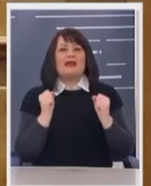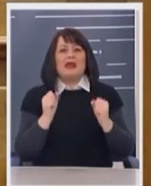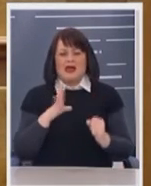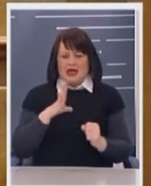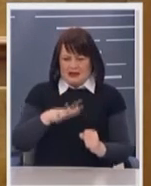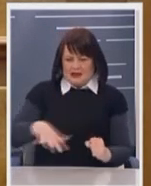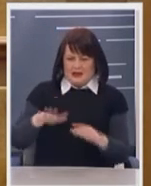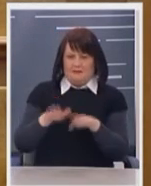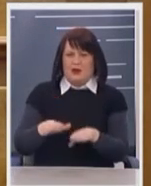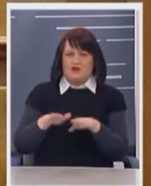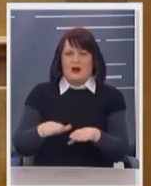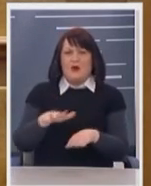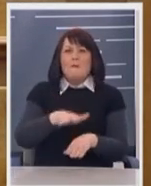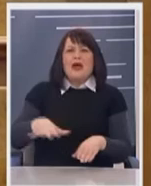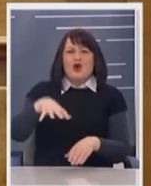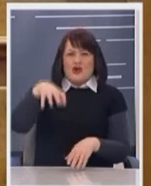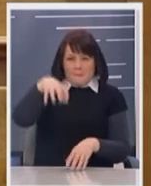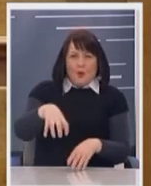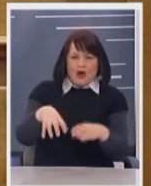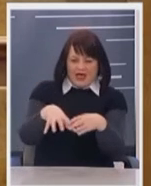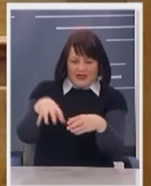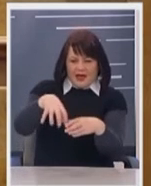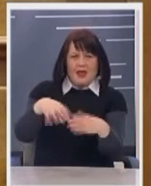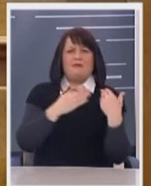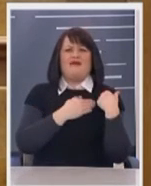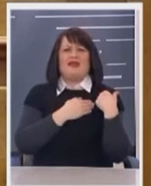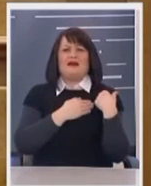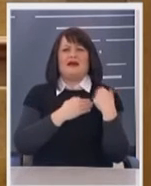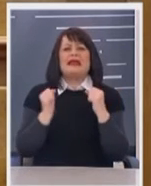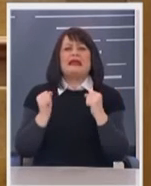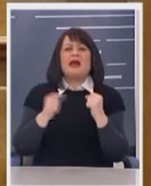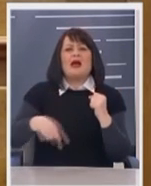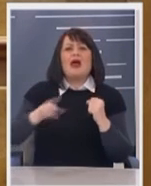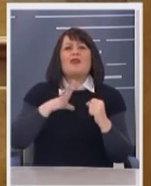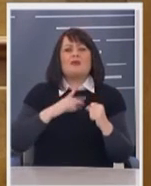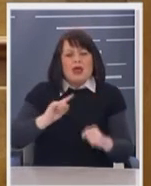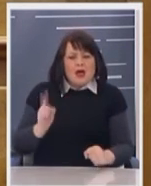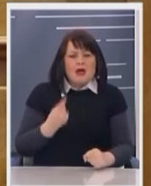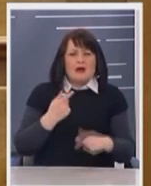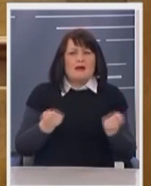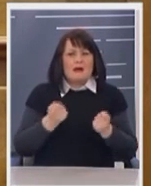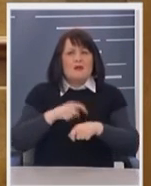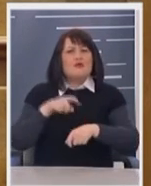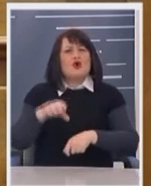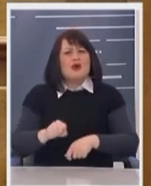κατοίκων της συγκεκριμένης περιοχής. Θα οργανώνει όχι απλώς την θεραπεία, αλλά και την πρόληψη.